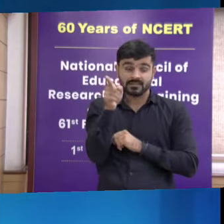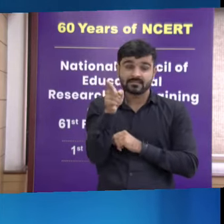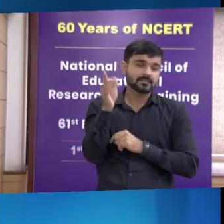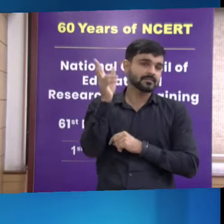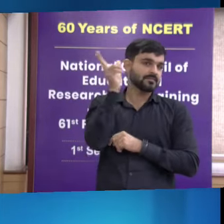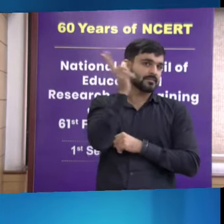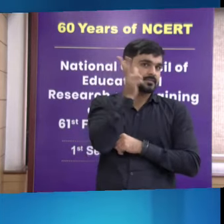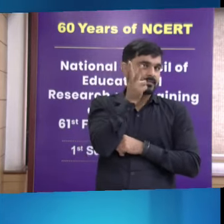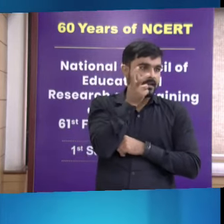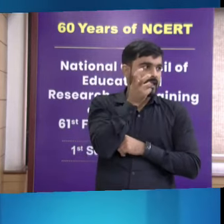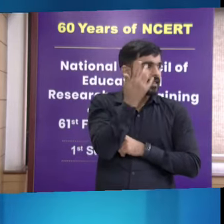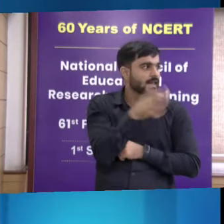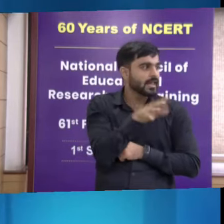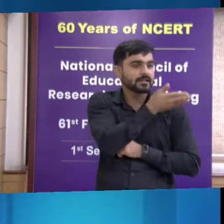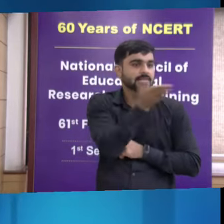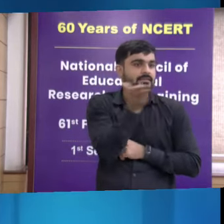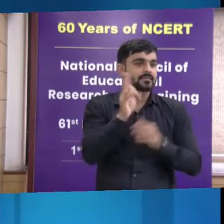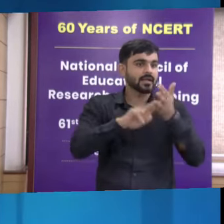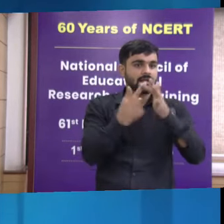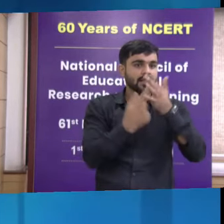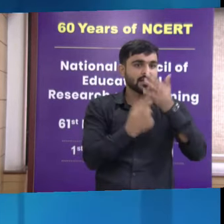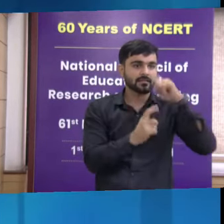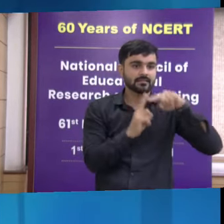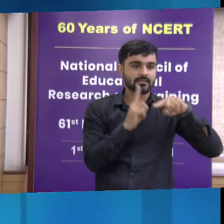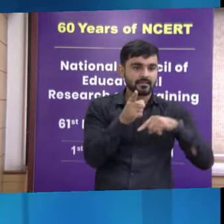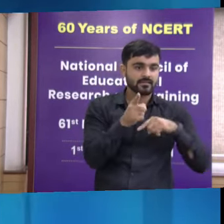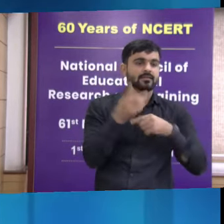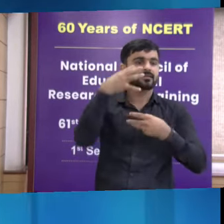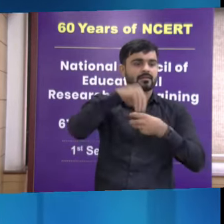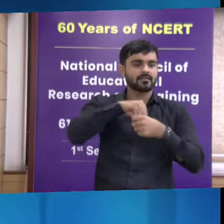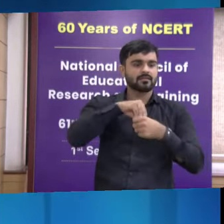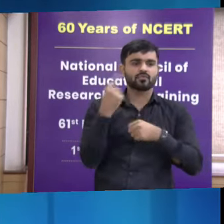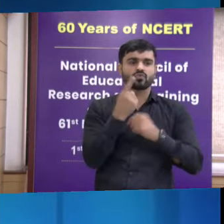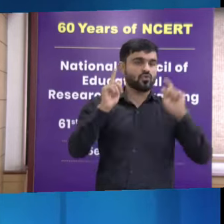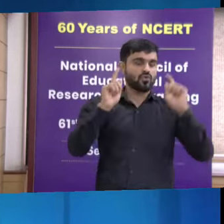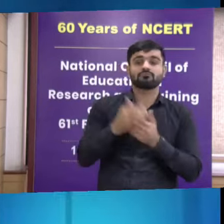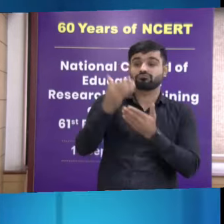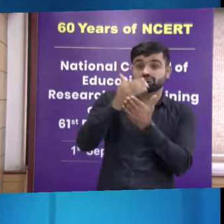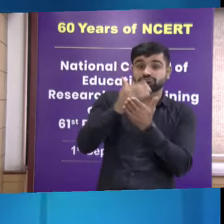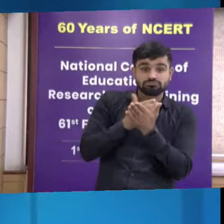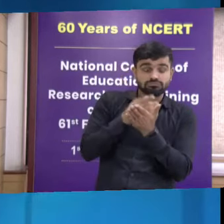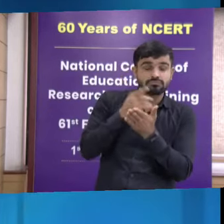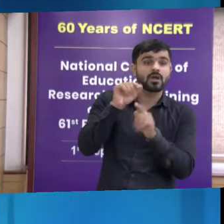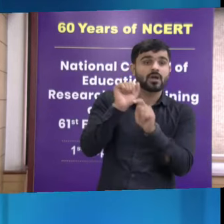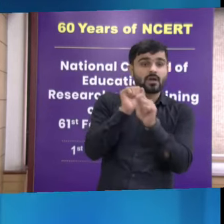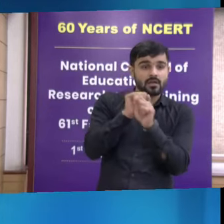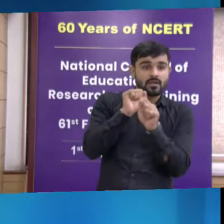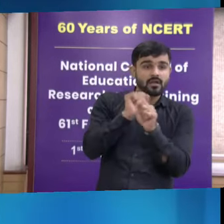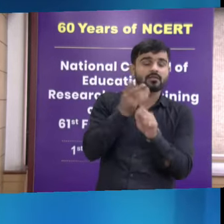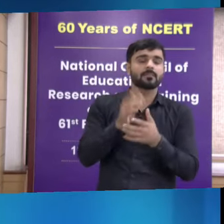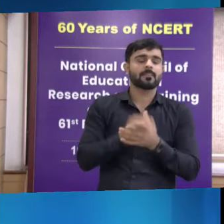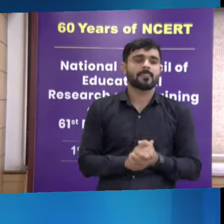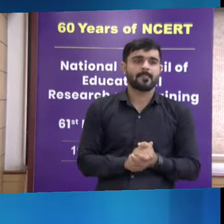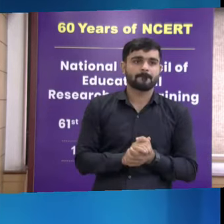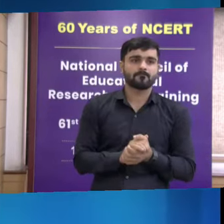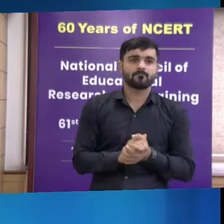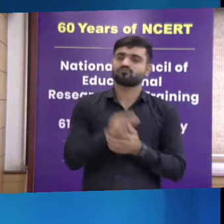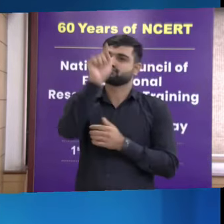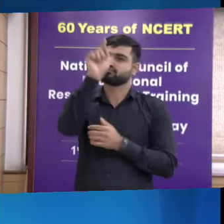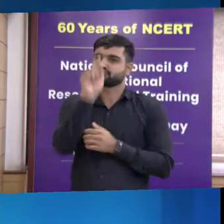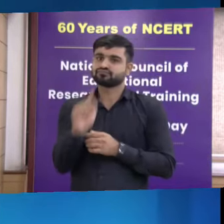सुना, जिसमें कि उन्होंने एनसीईआरटी के का न केवल उत्साह वर्धन किया,